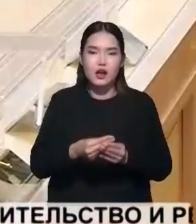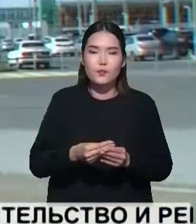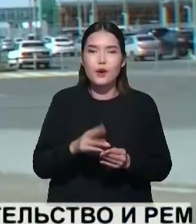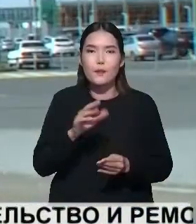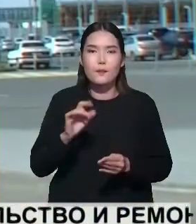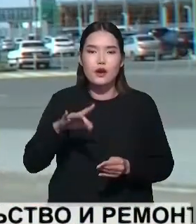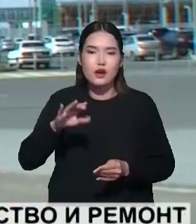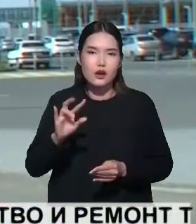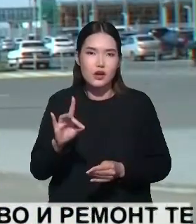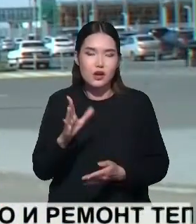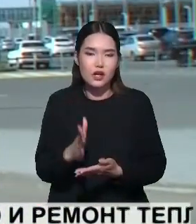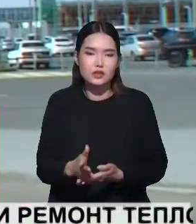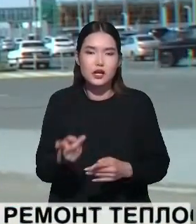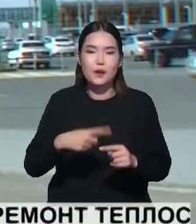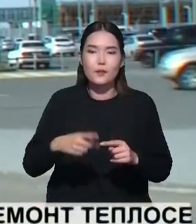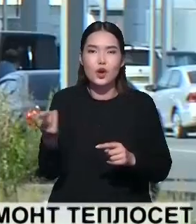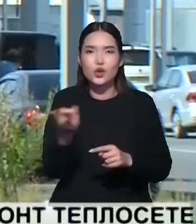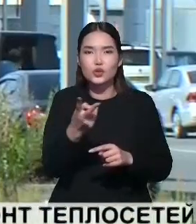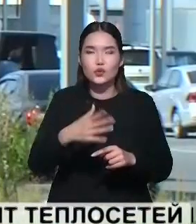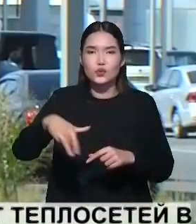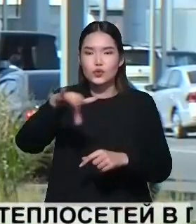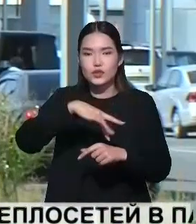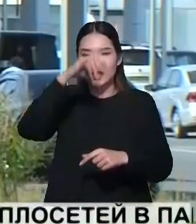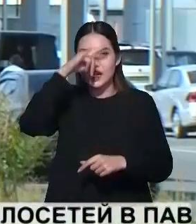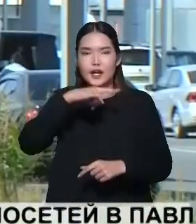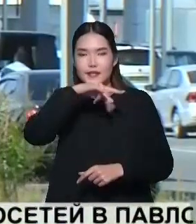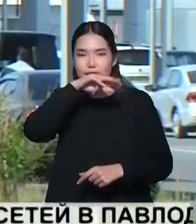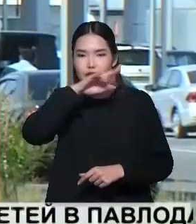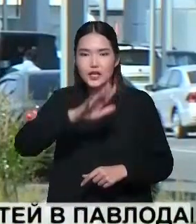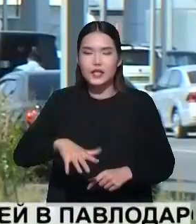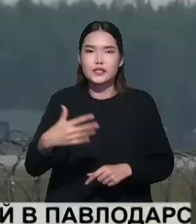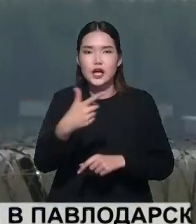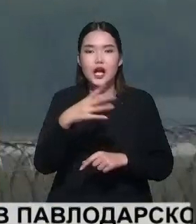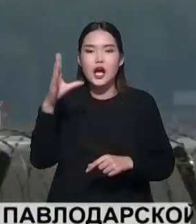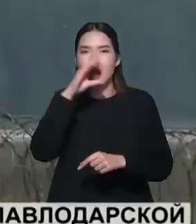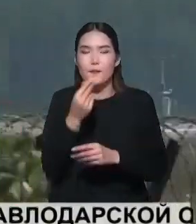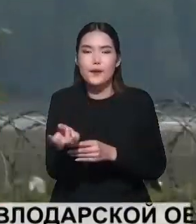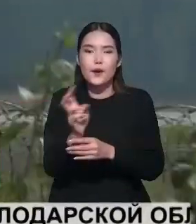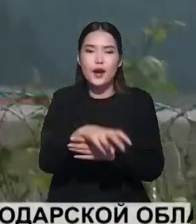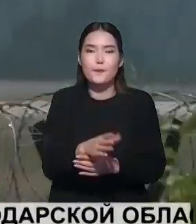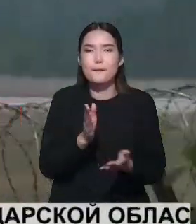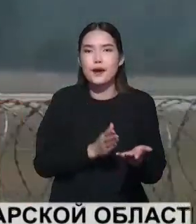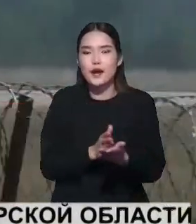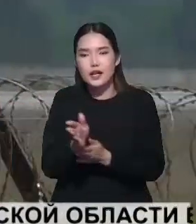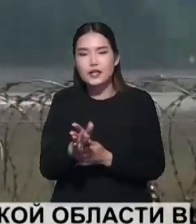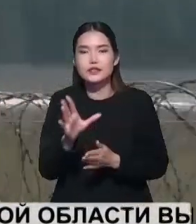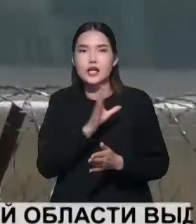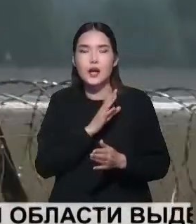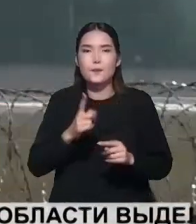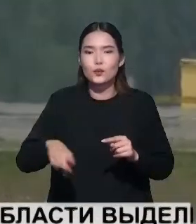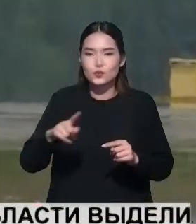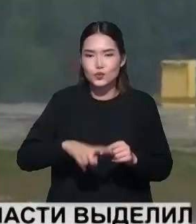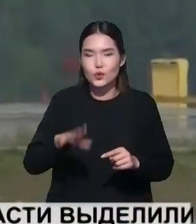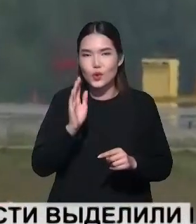партнером. Сближение двух стран, и казахстанские, и корейские граждане смогут ощутить в прямом смысле, причем совсем скоро.